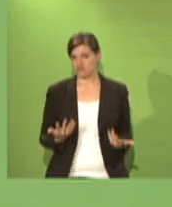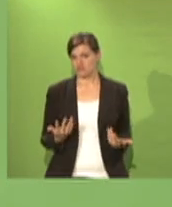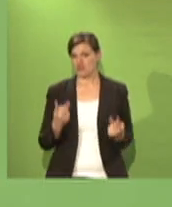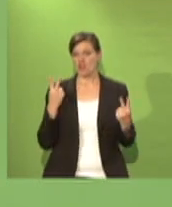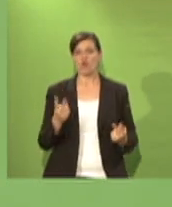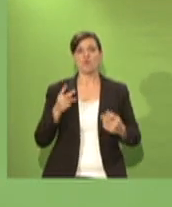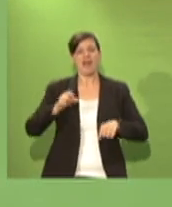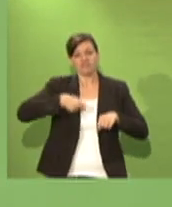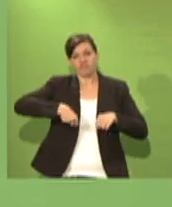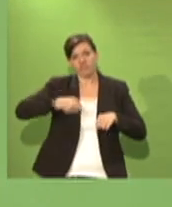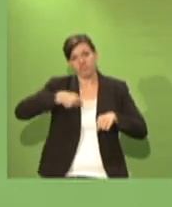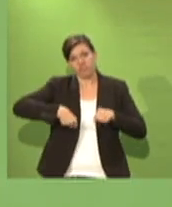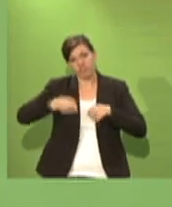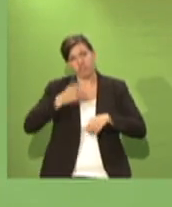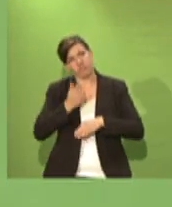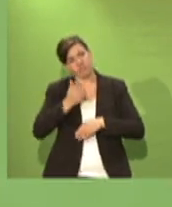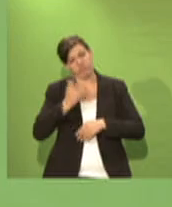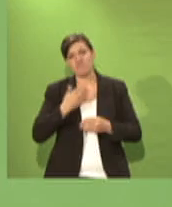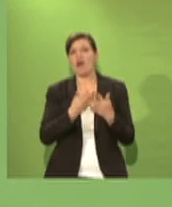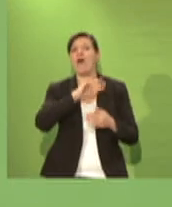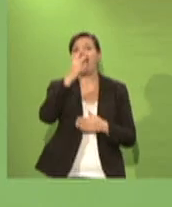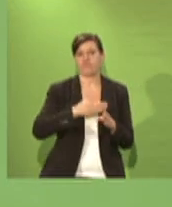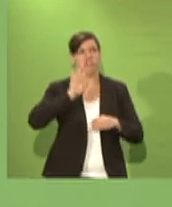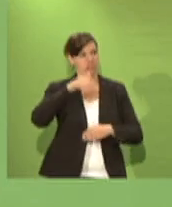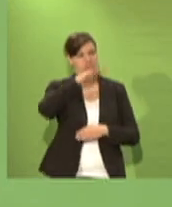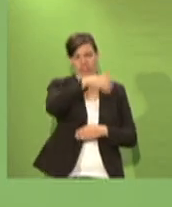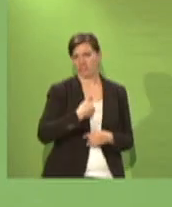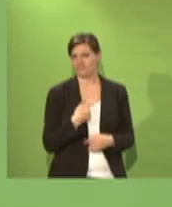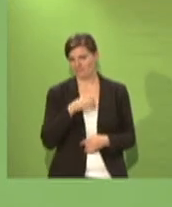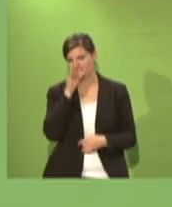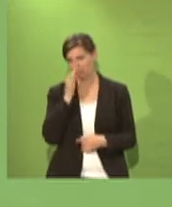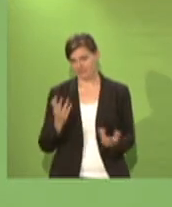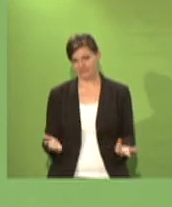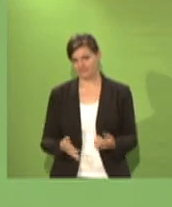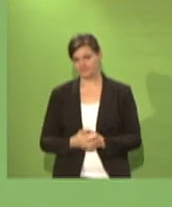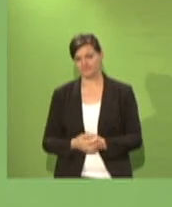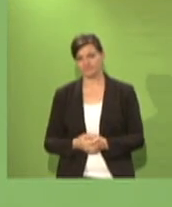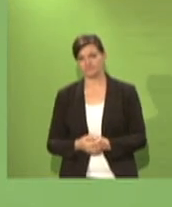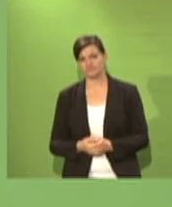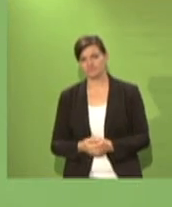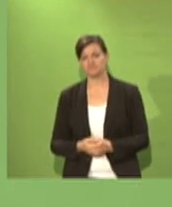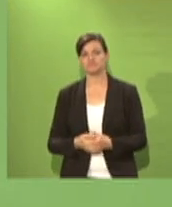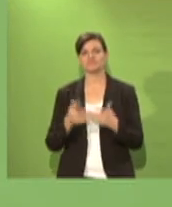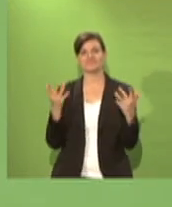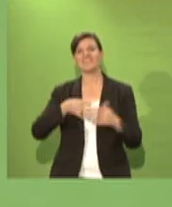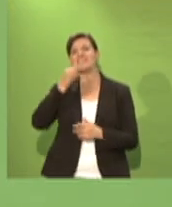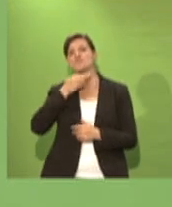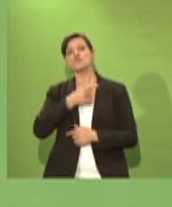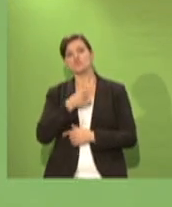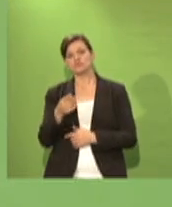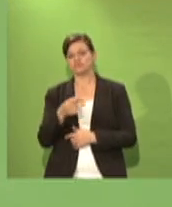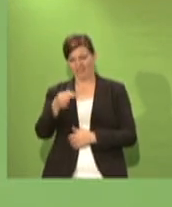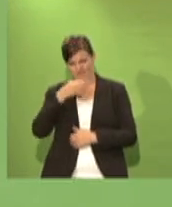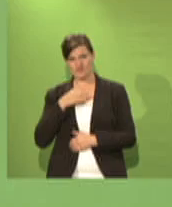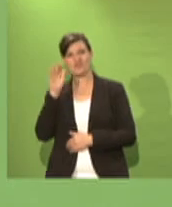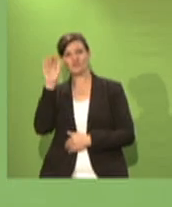Strecken mit dem Rad sind gerade in der Eifel eben auch nicht so einfach zu bewältigen. Denn Jugend, das ist unsere Zukunft und das ist auch die Zukunft